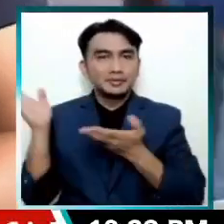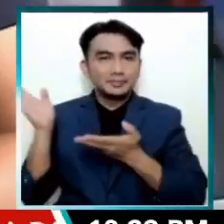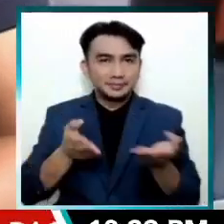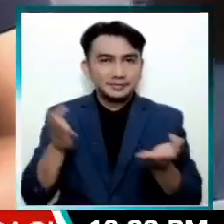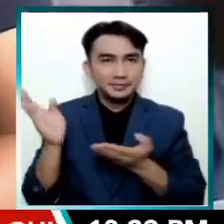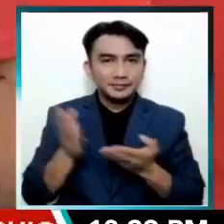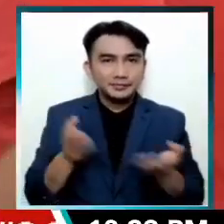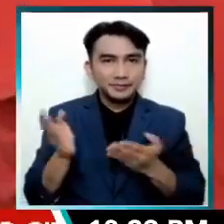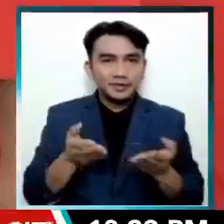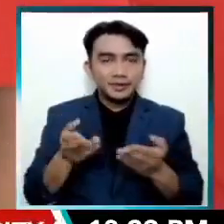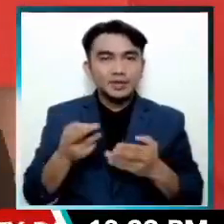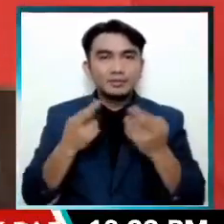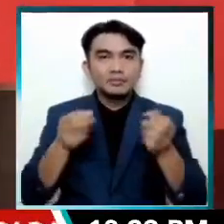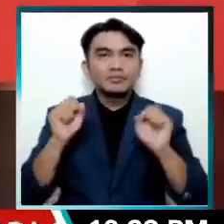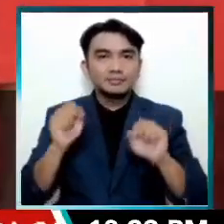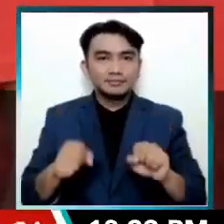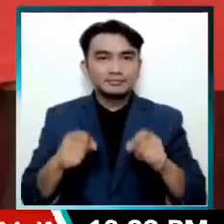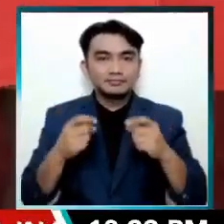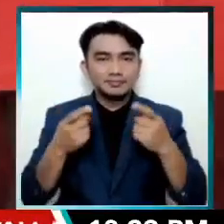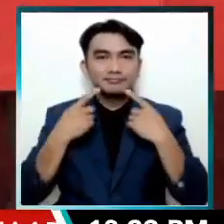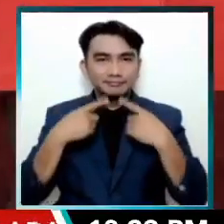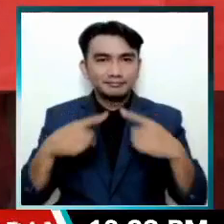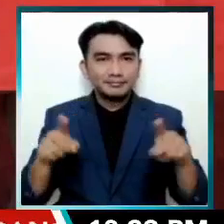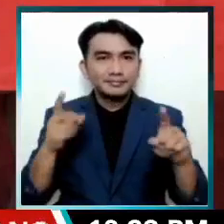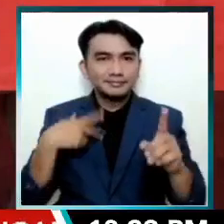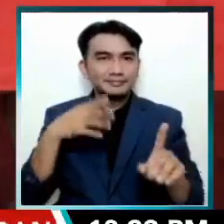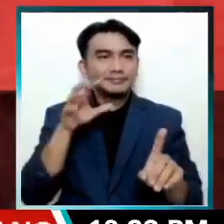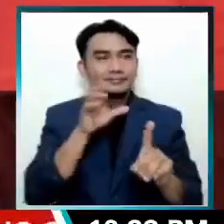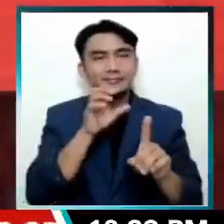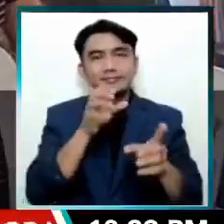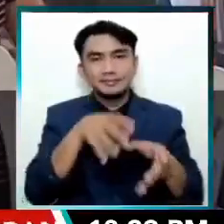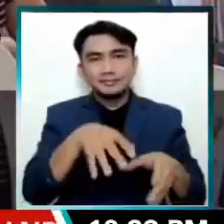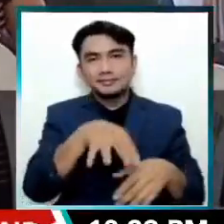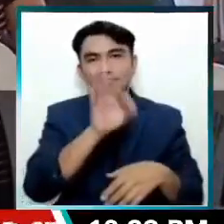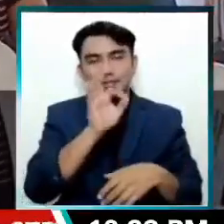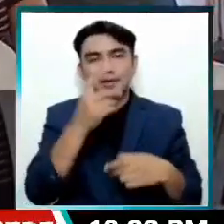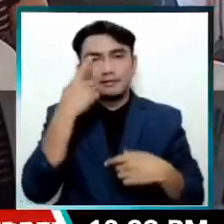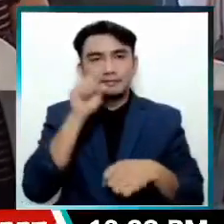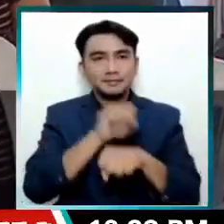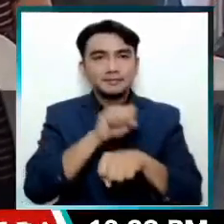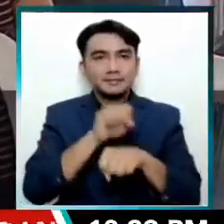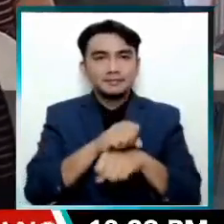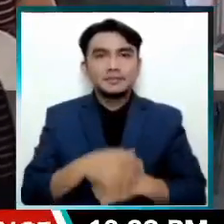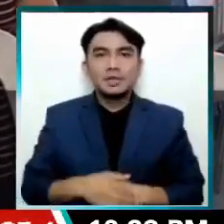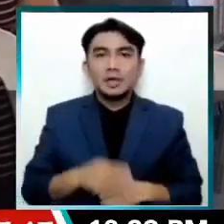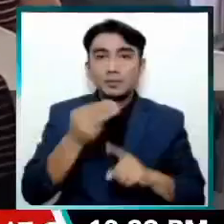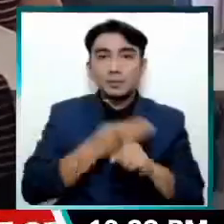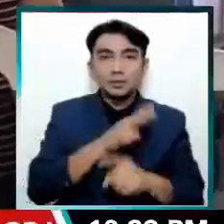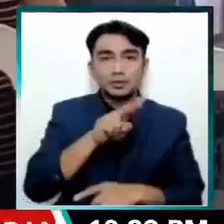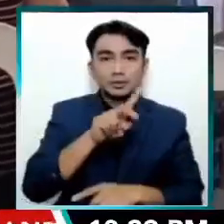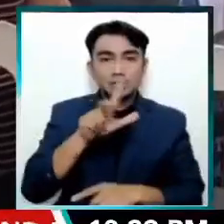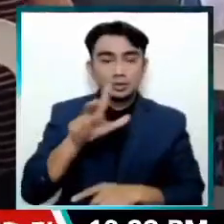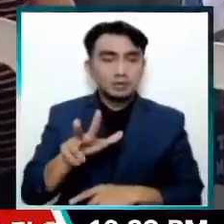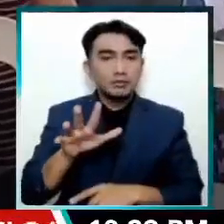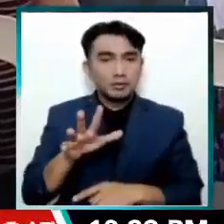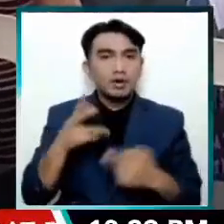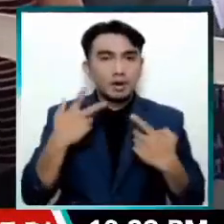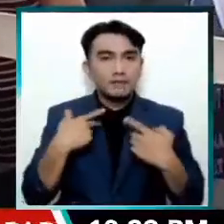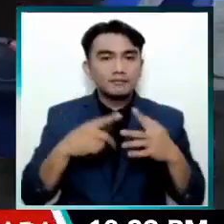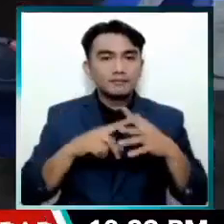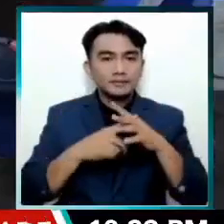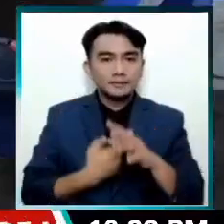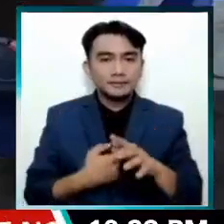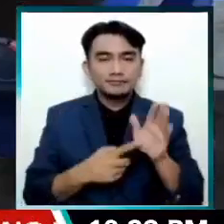ng trabaho. Mauulit ang job fair sa March 24. Karaniwang job opening ay mga skilled worker, construction